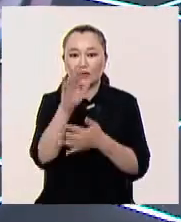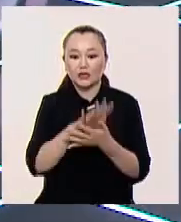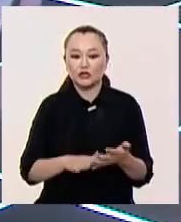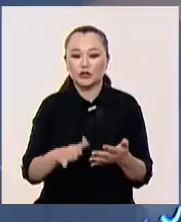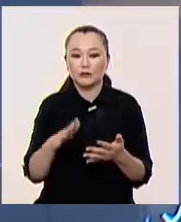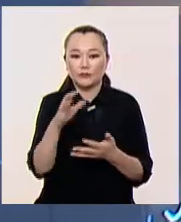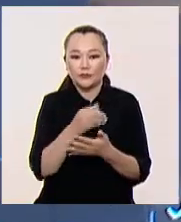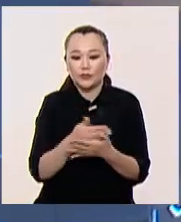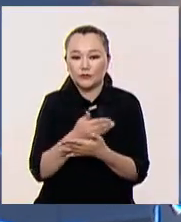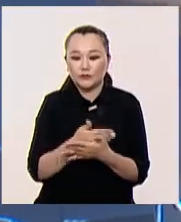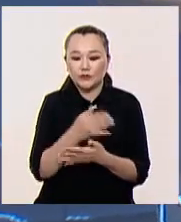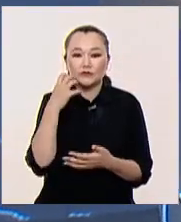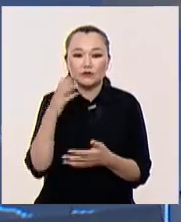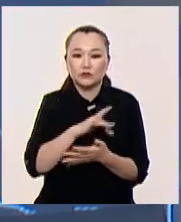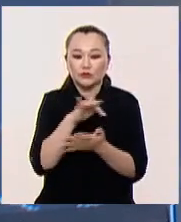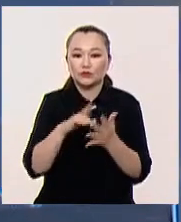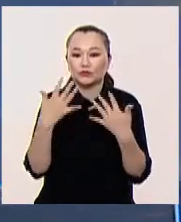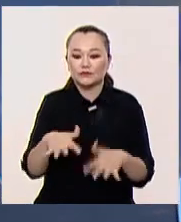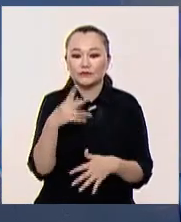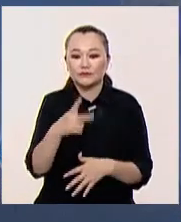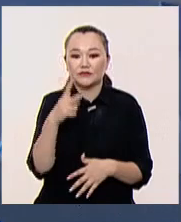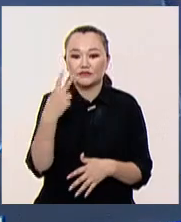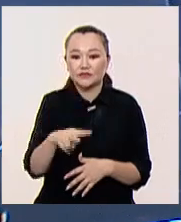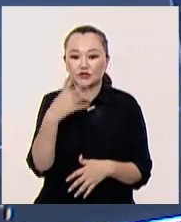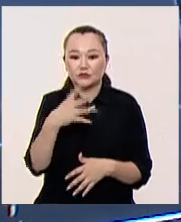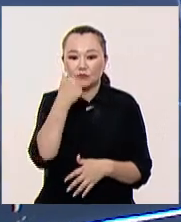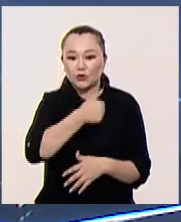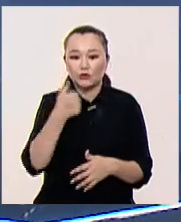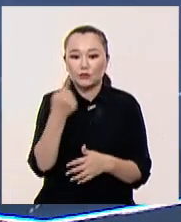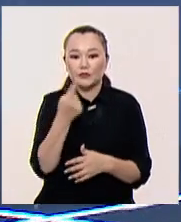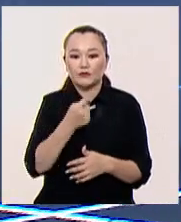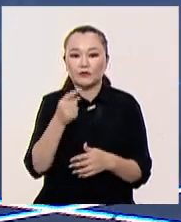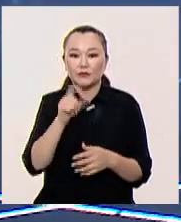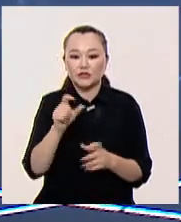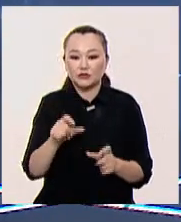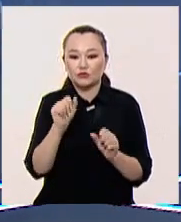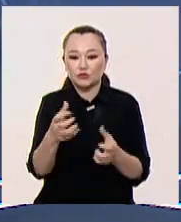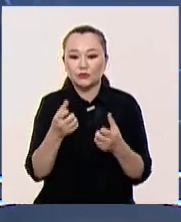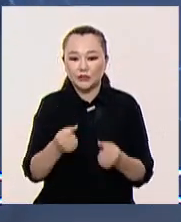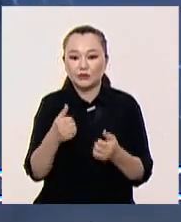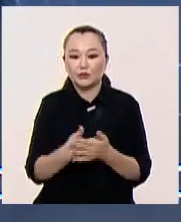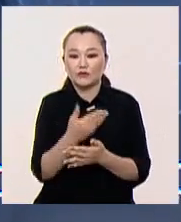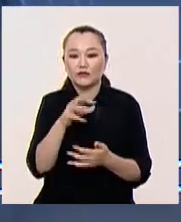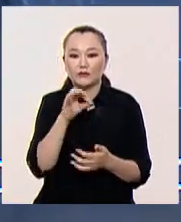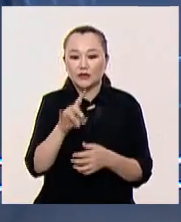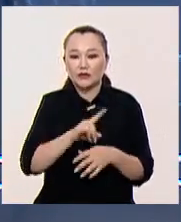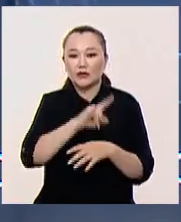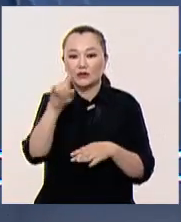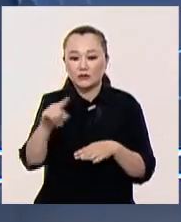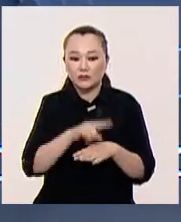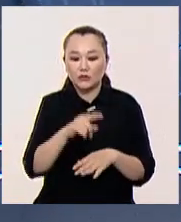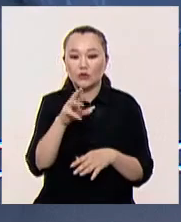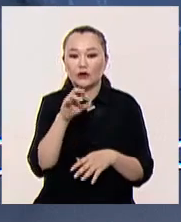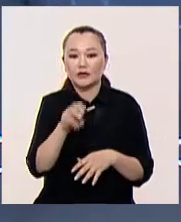Продолжаем информбюро. В Кызылорде уже в 2024 году первых пассажиров сможет принять новый терминал аэропорта